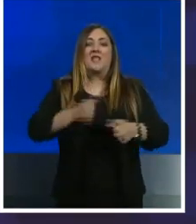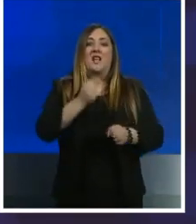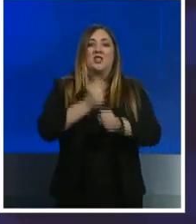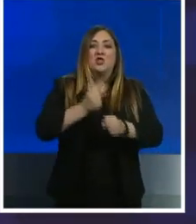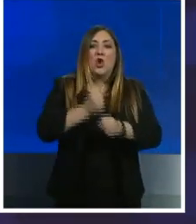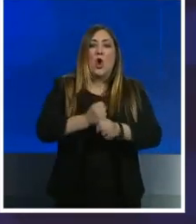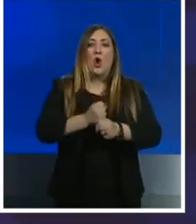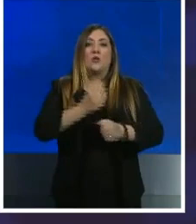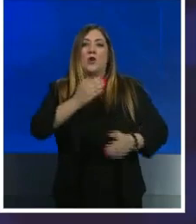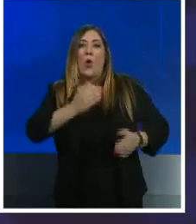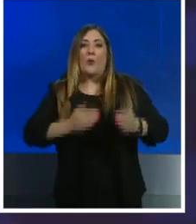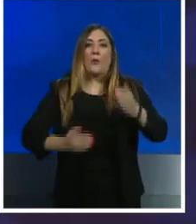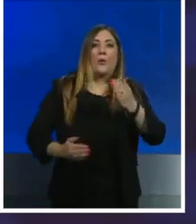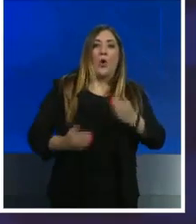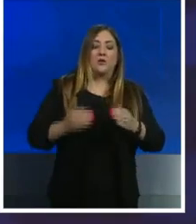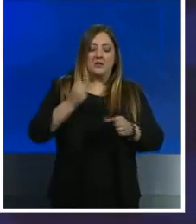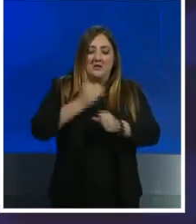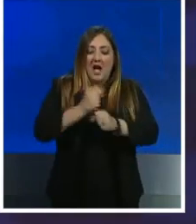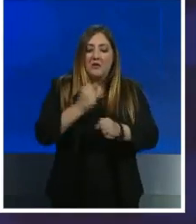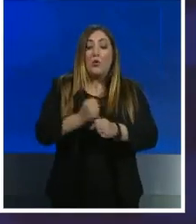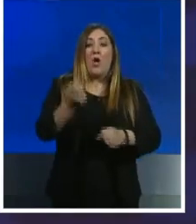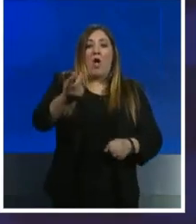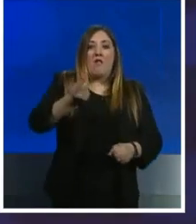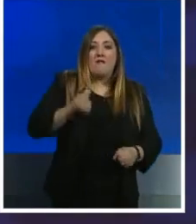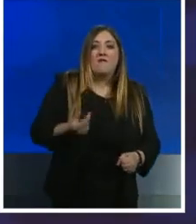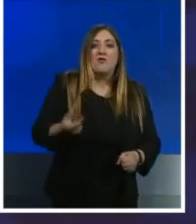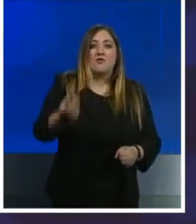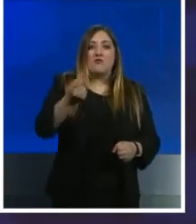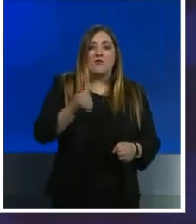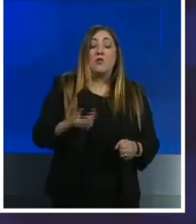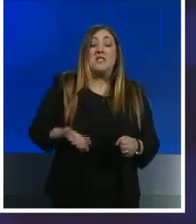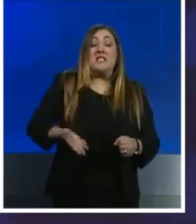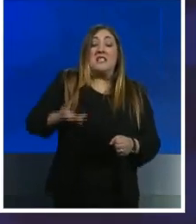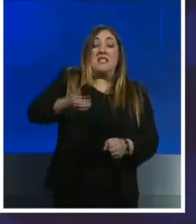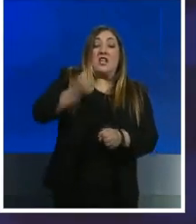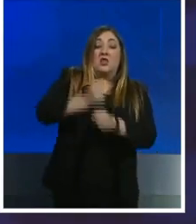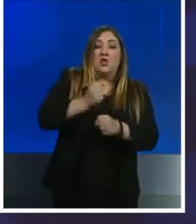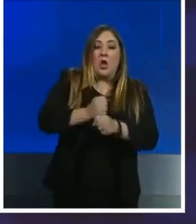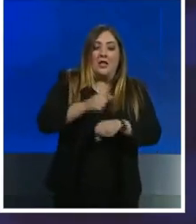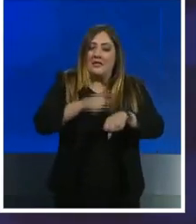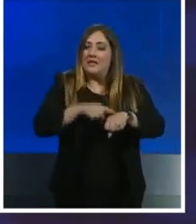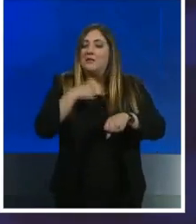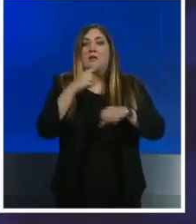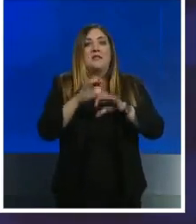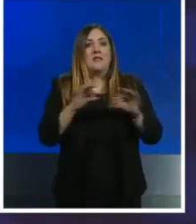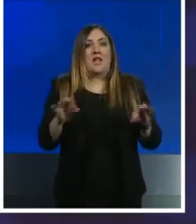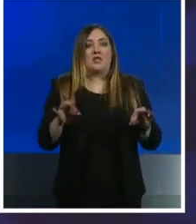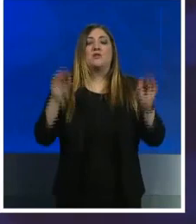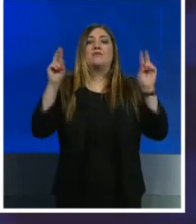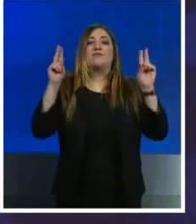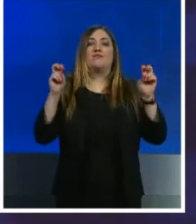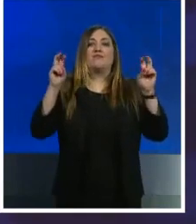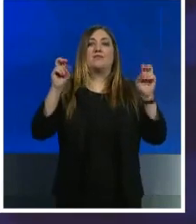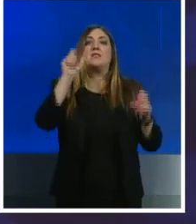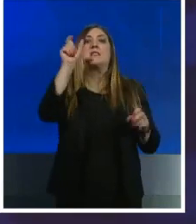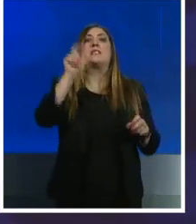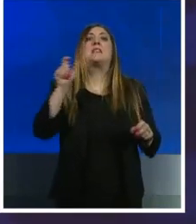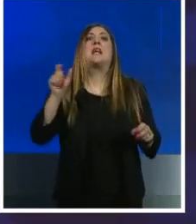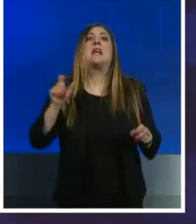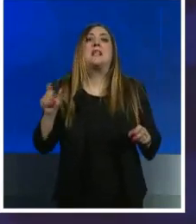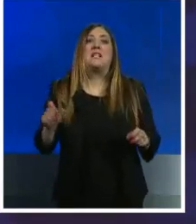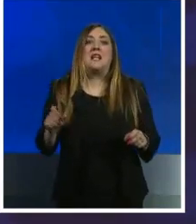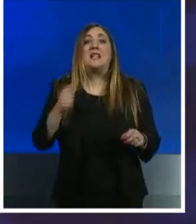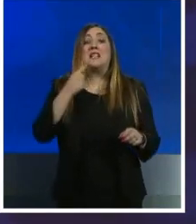l-flus u aktar ma taħdem inqas tlaħħaq. Dak li t-Taljani sejħula la